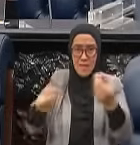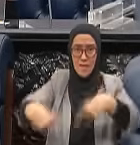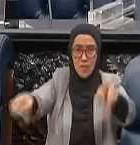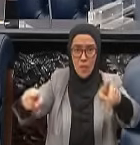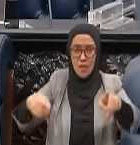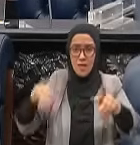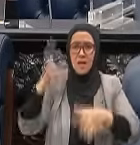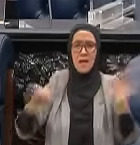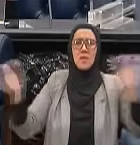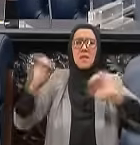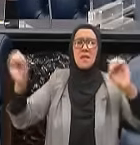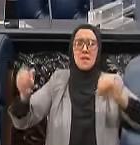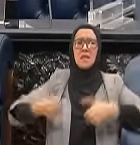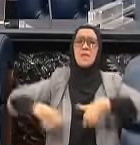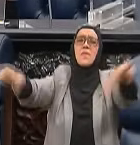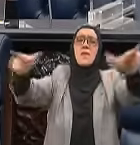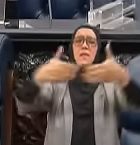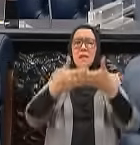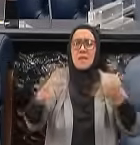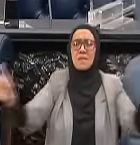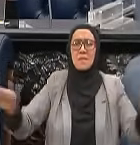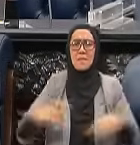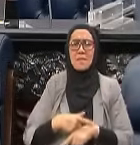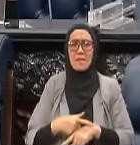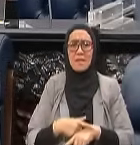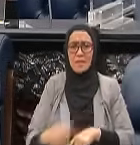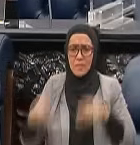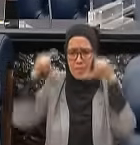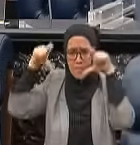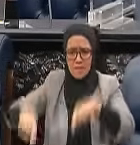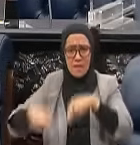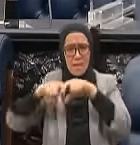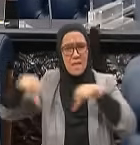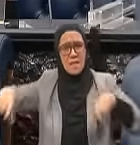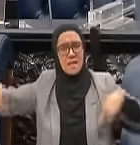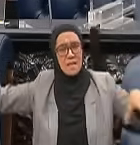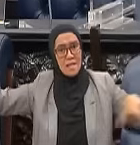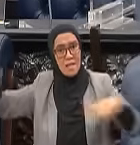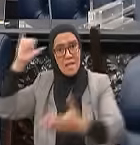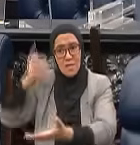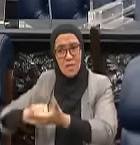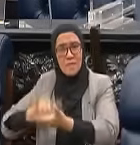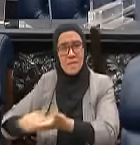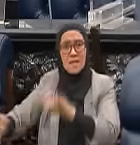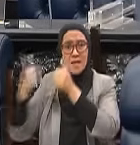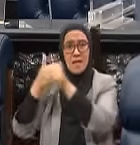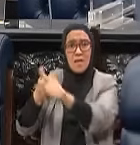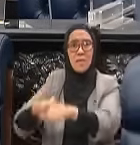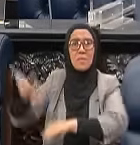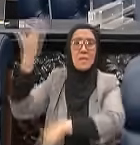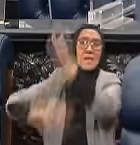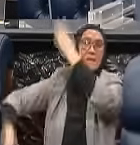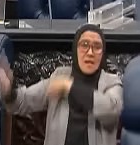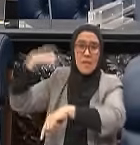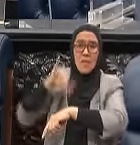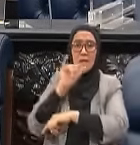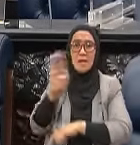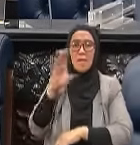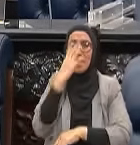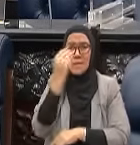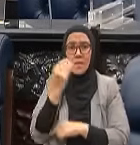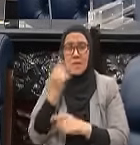kita menangkan semua pemasangan masih tetap zaman memasukkan selembar pun tak pindah